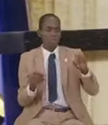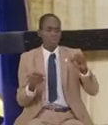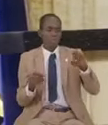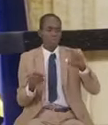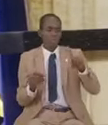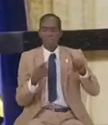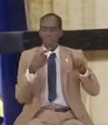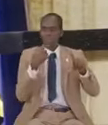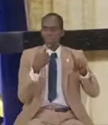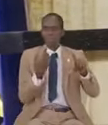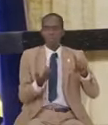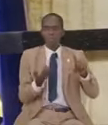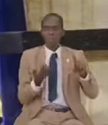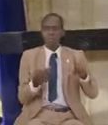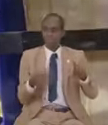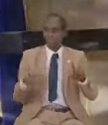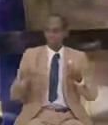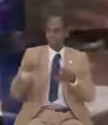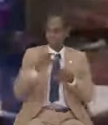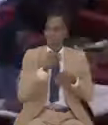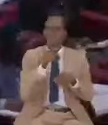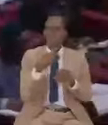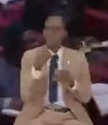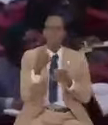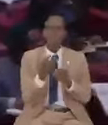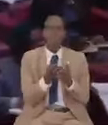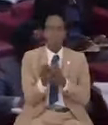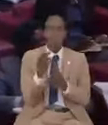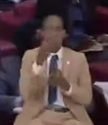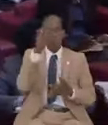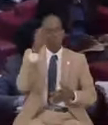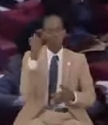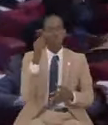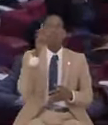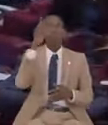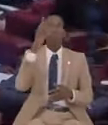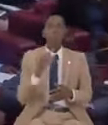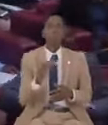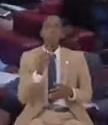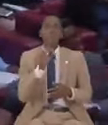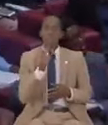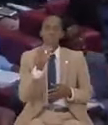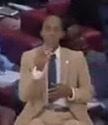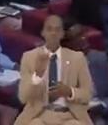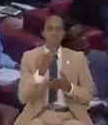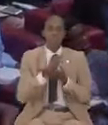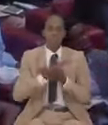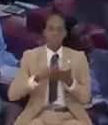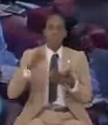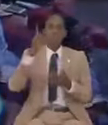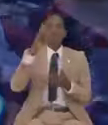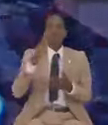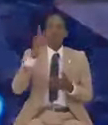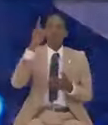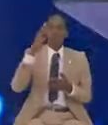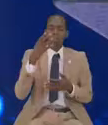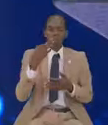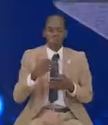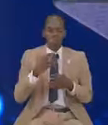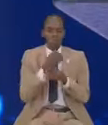Jérusalem a dit que mais Jérémy a dit que on ne vous dit pas la vérité car Dieu est un Dieu saint c'est un Dieu de dieudisse